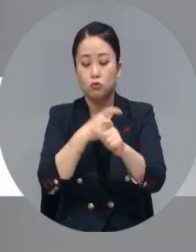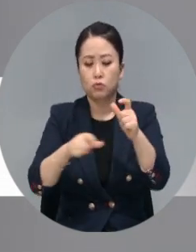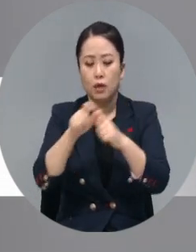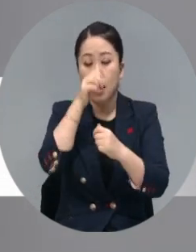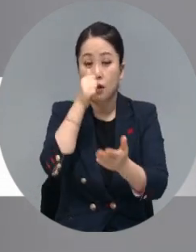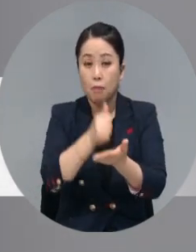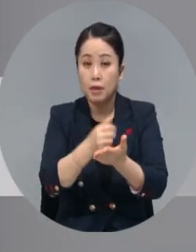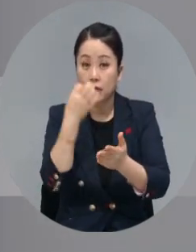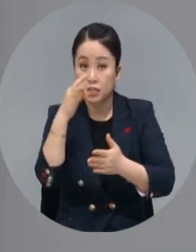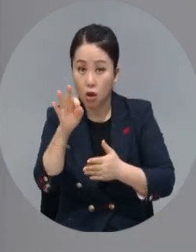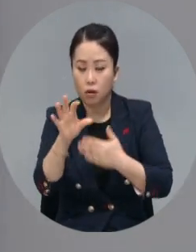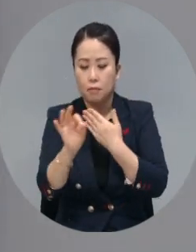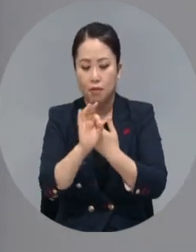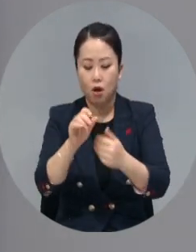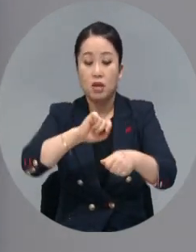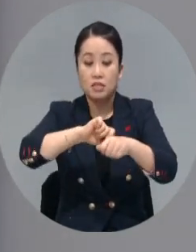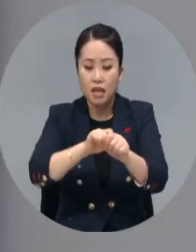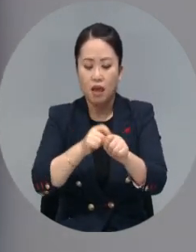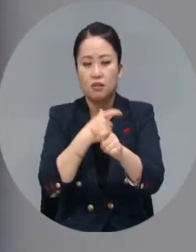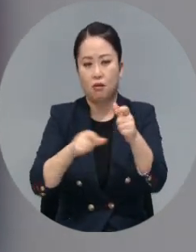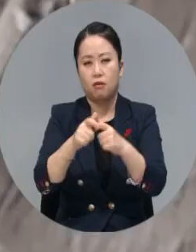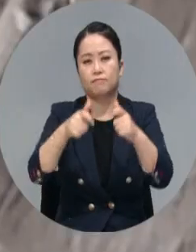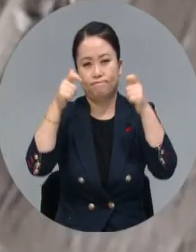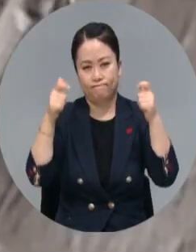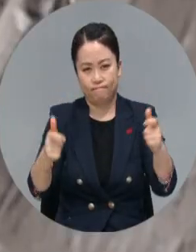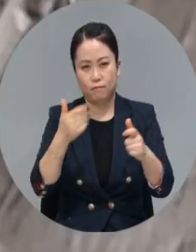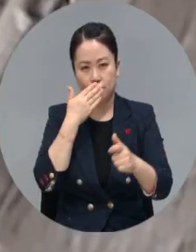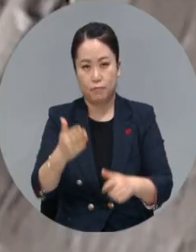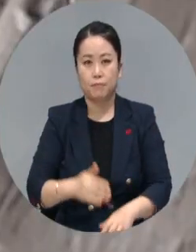인정되면 형량이 늘어날 수 있습니다